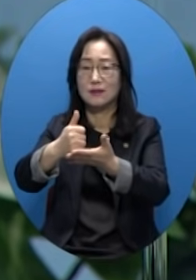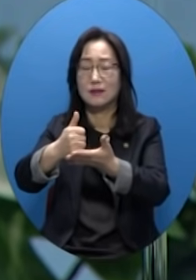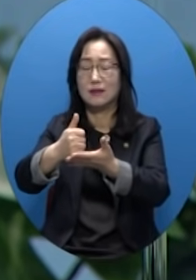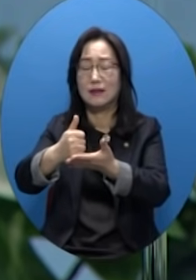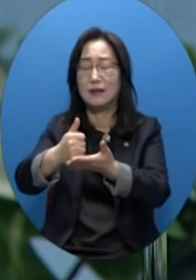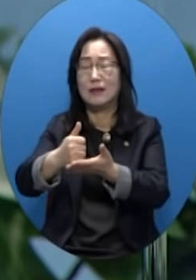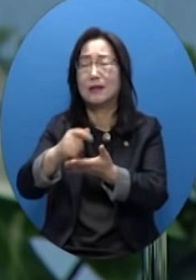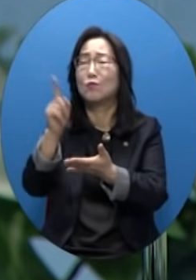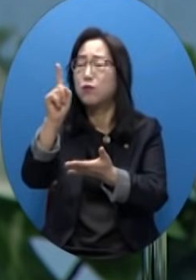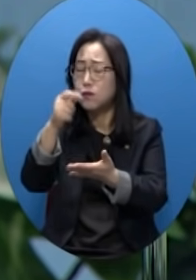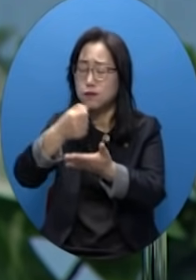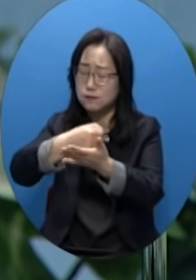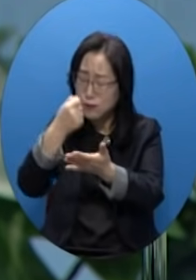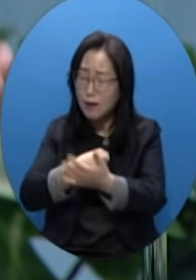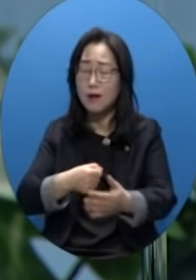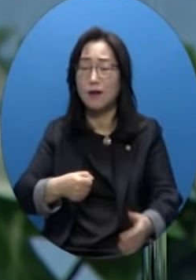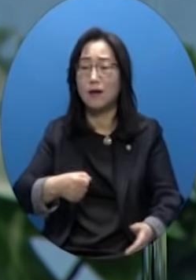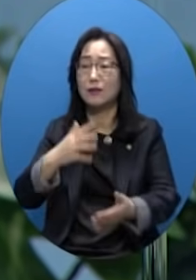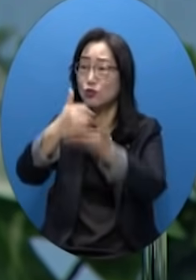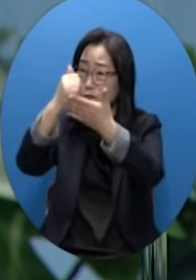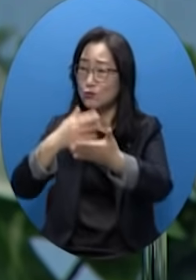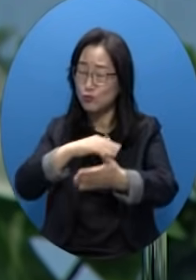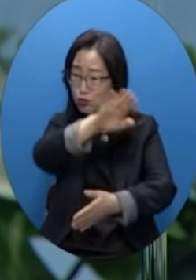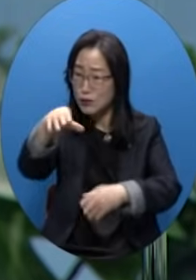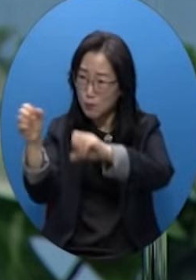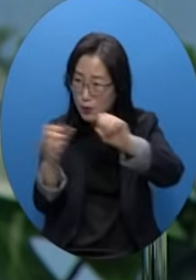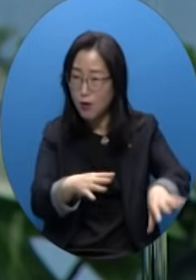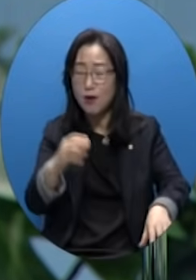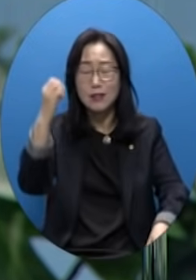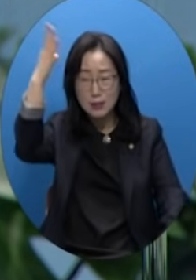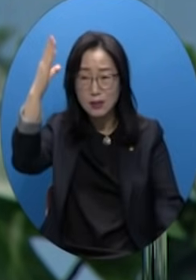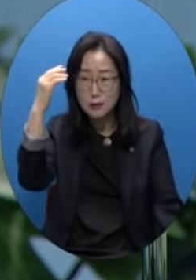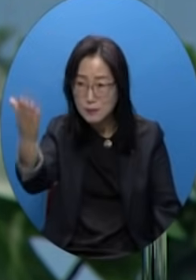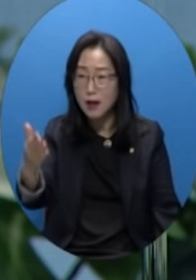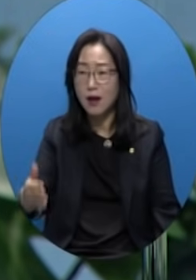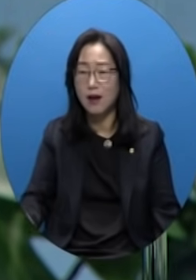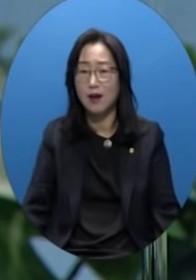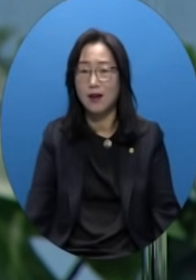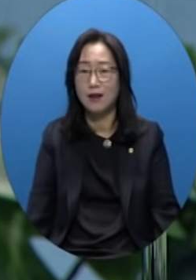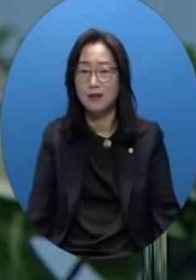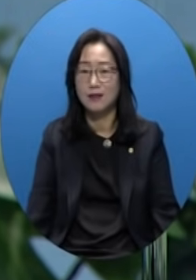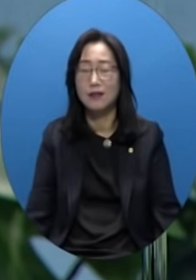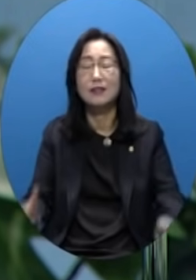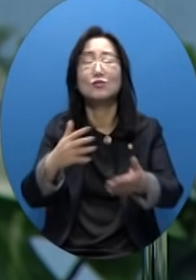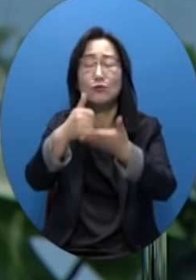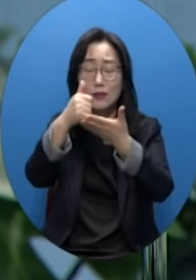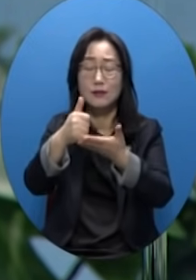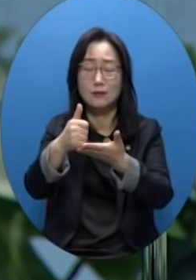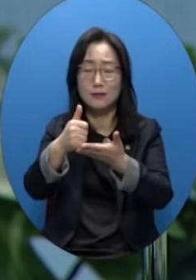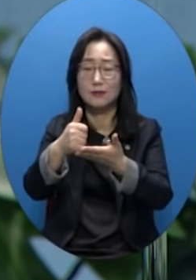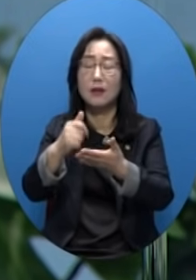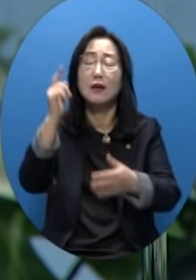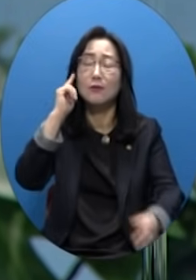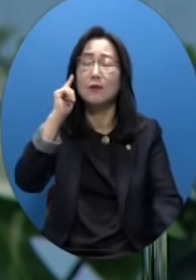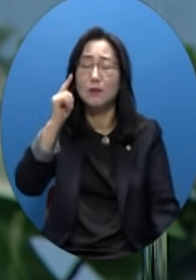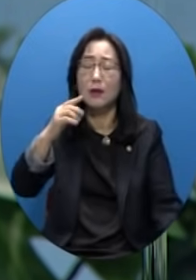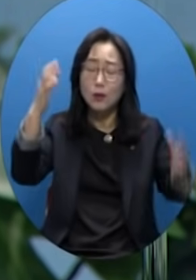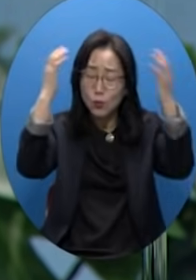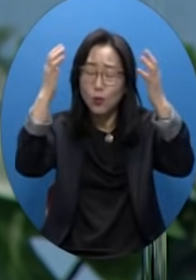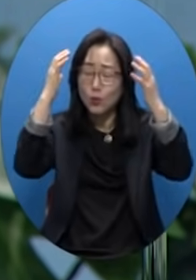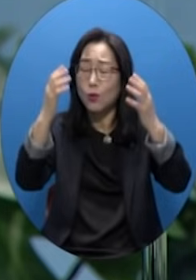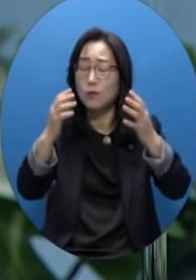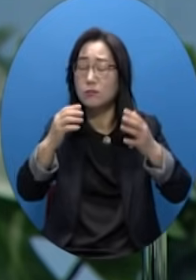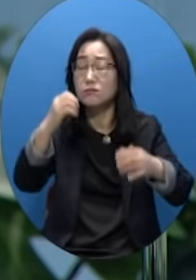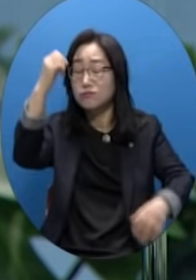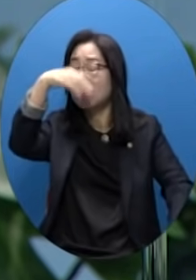탄식하며 부러졌습니다 길미 우리 버리셨습니까 우리 기여 버리셨습니까 주님 왜 우리는 구동 가운데 그냥